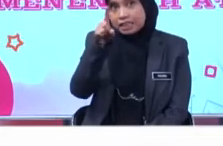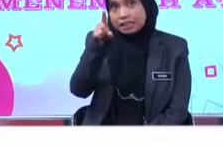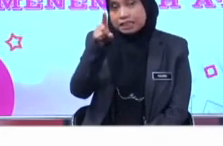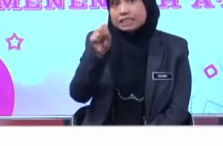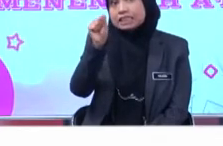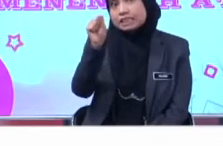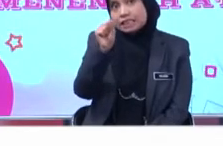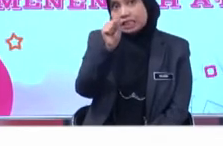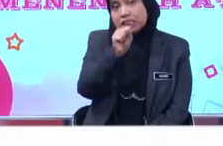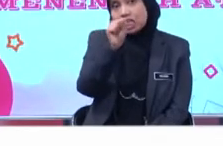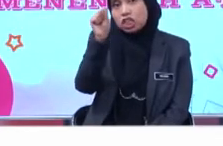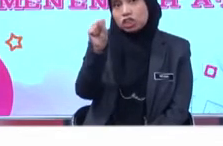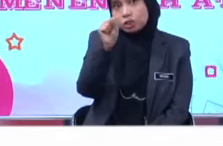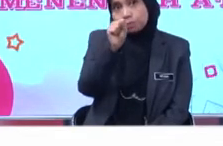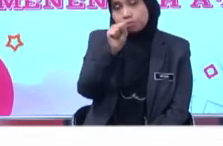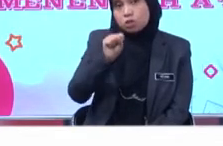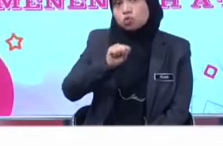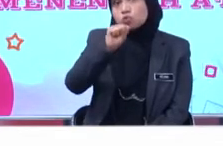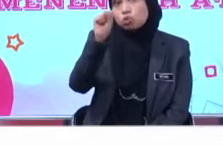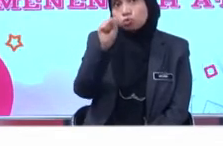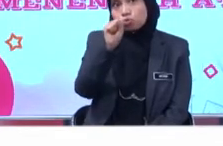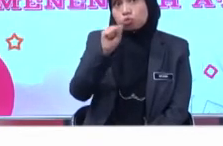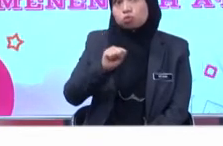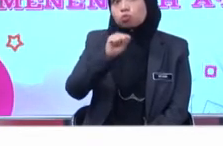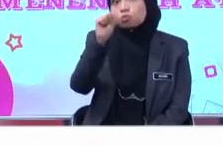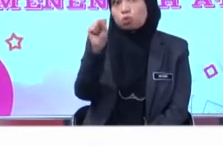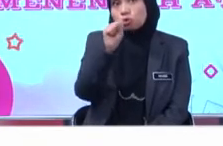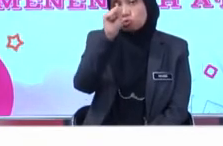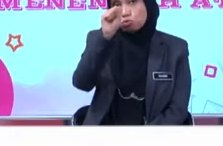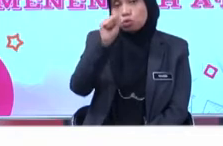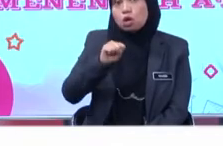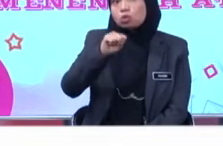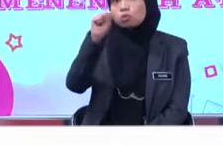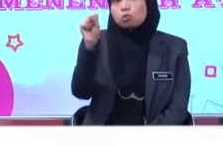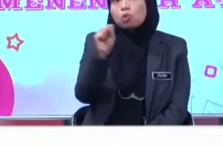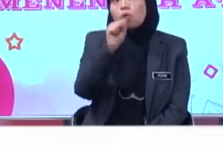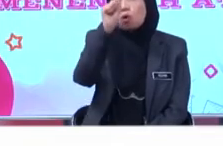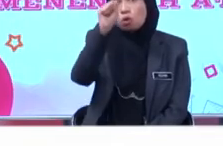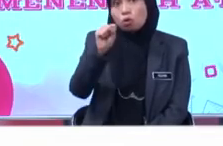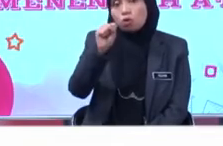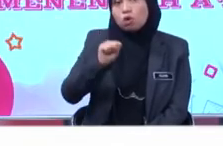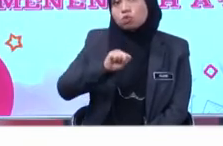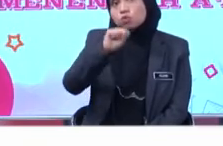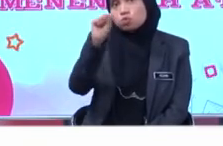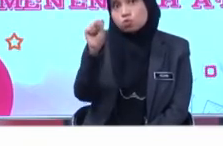SimSimi Fort hotbot.com opo Wow